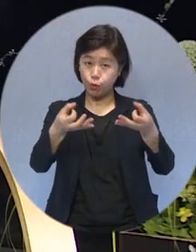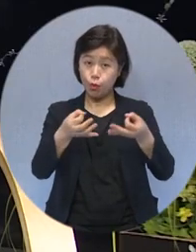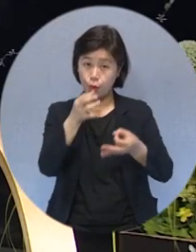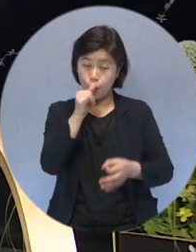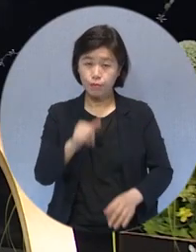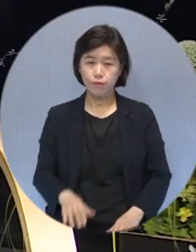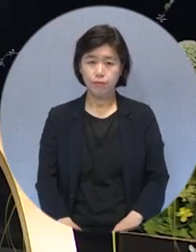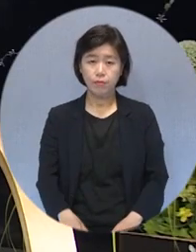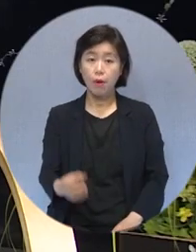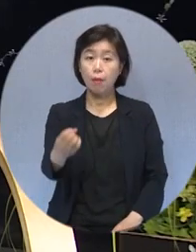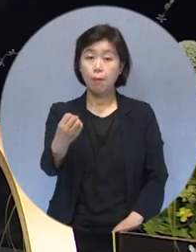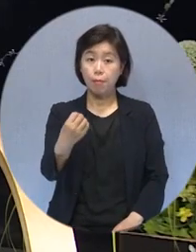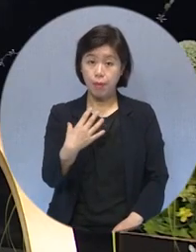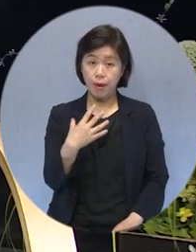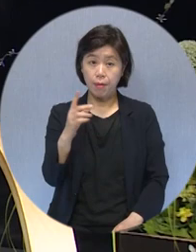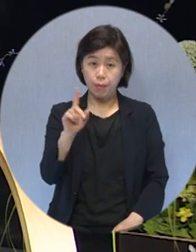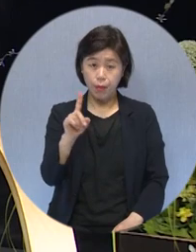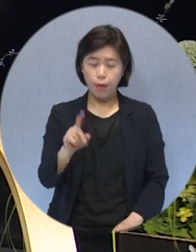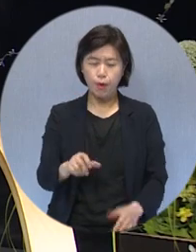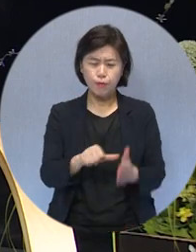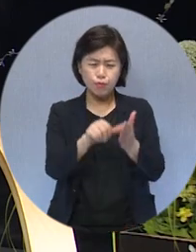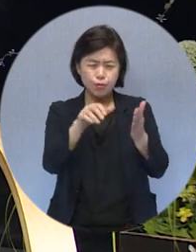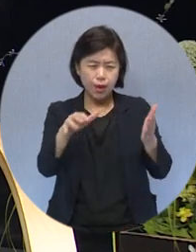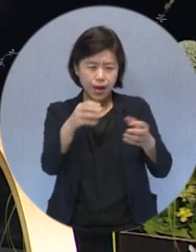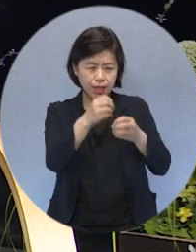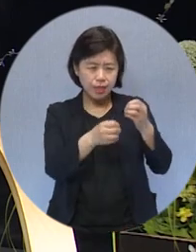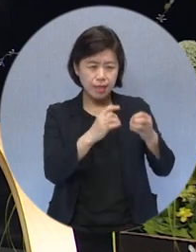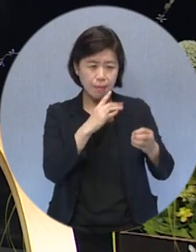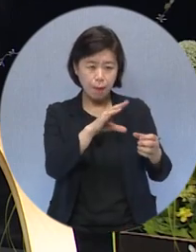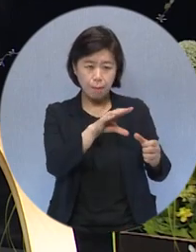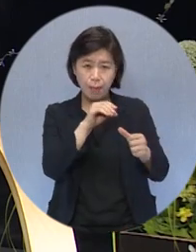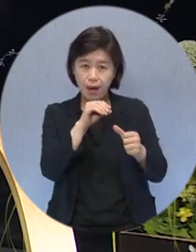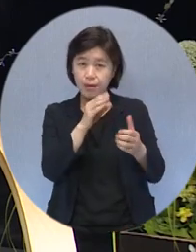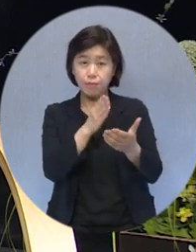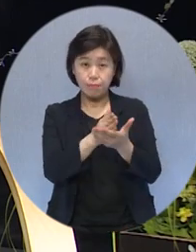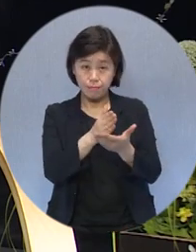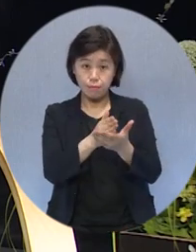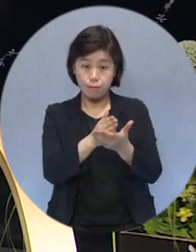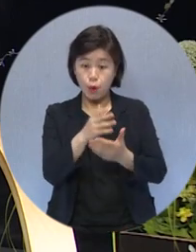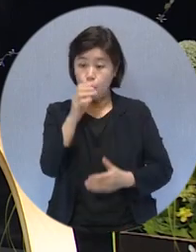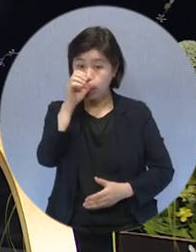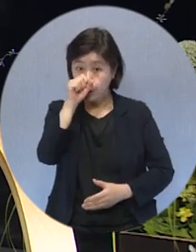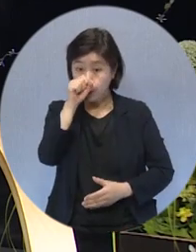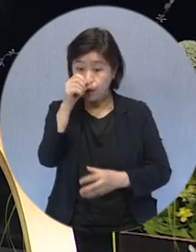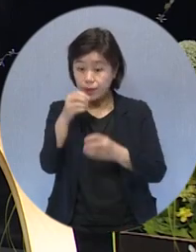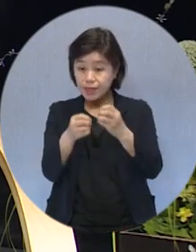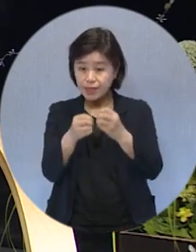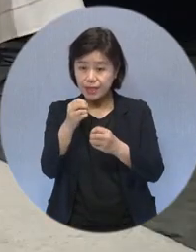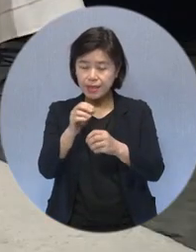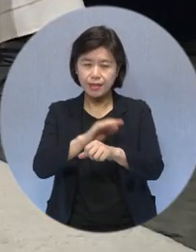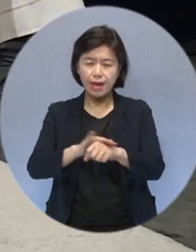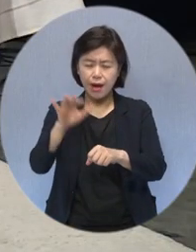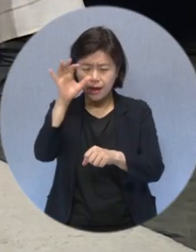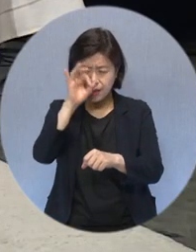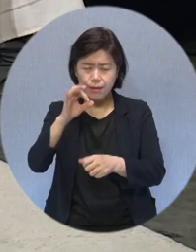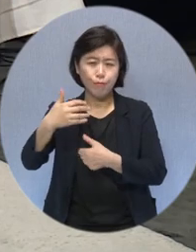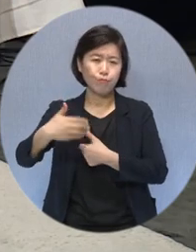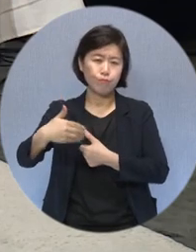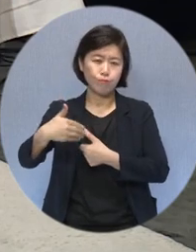유명세에 따르지 말고 좋은 작품을 골라 읽어달라는 말씀에 방향을 얻었습니다. 저